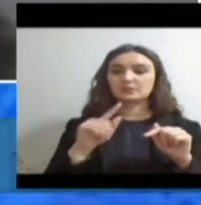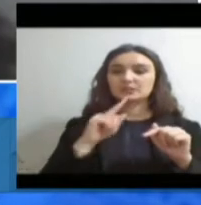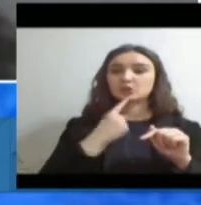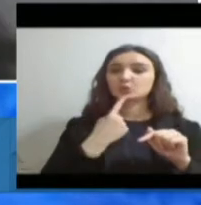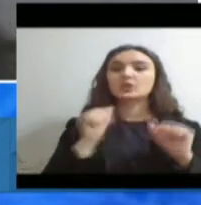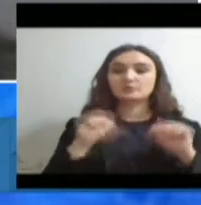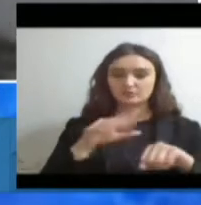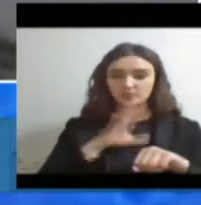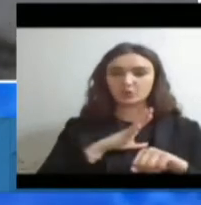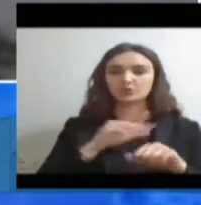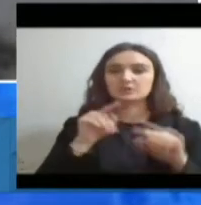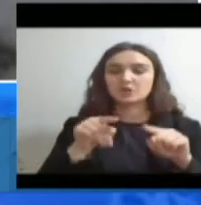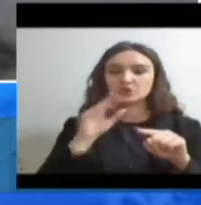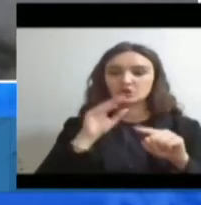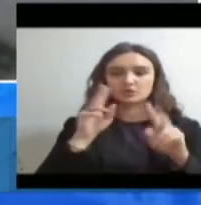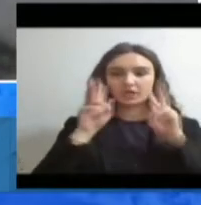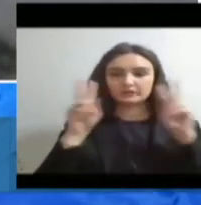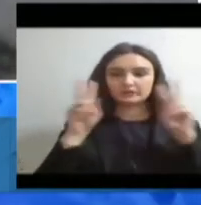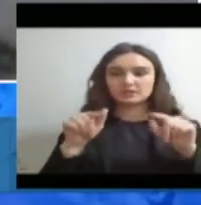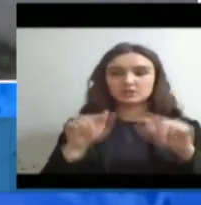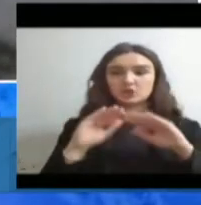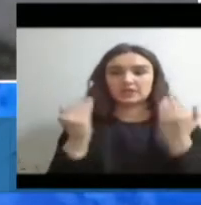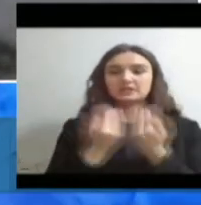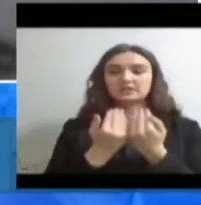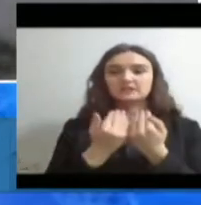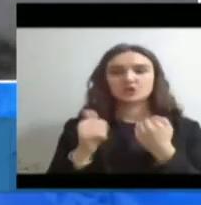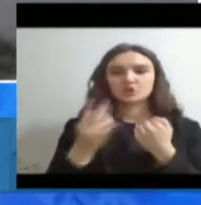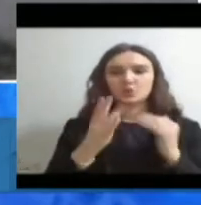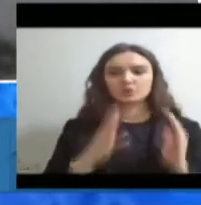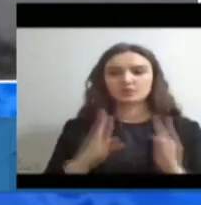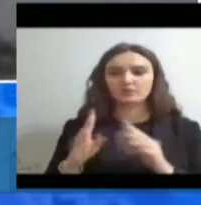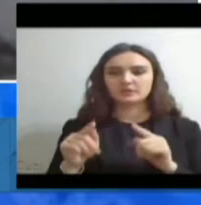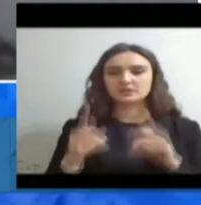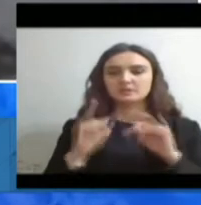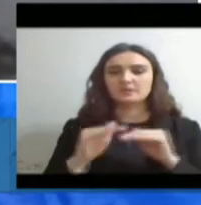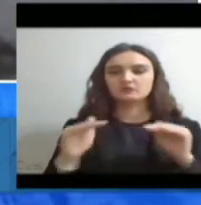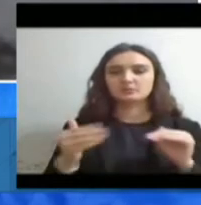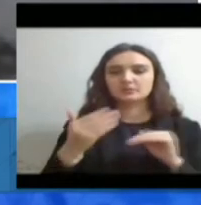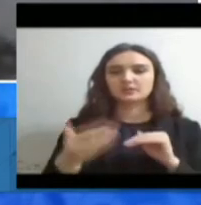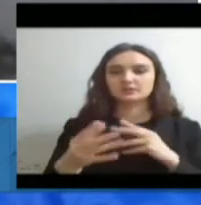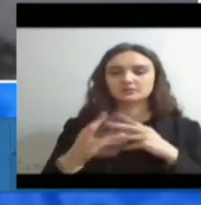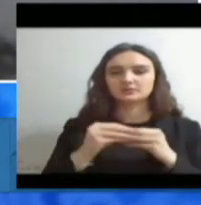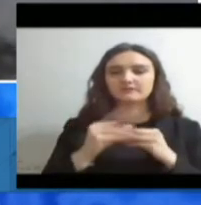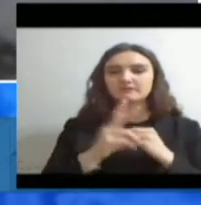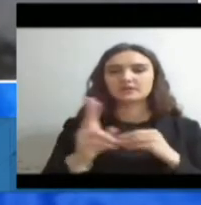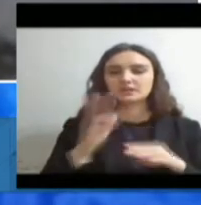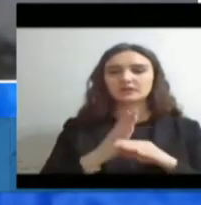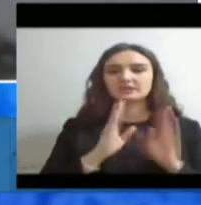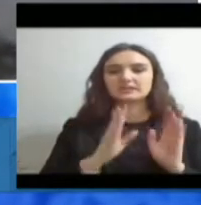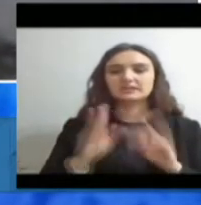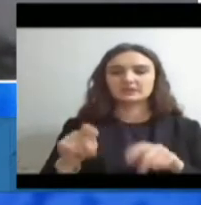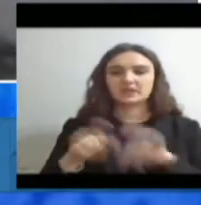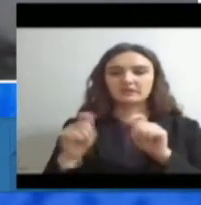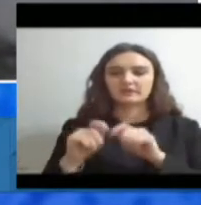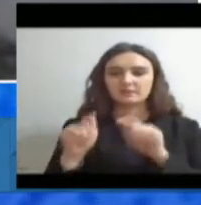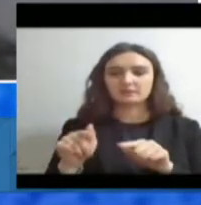ქონდეს მაშინ, როდესაც არ ვიცით ჩაკეტილ სივრცეში როგორ მოიქცეთ ბავშვებთან, რომელთაც აქვთ ქცევითი დარღვევები.